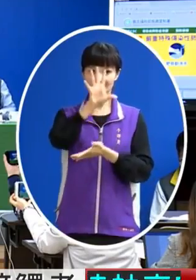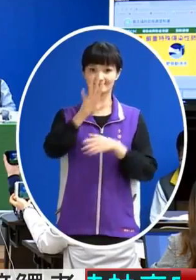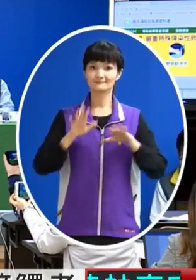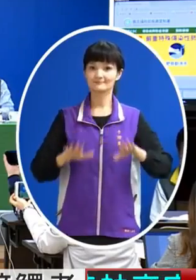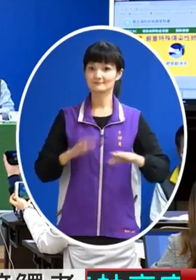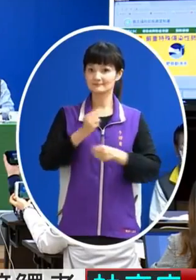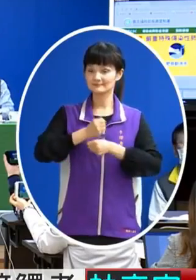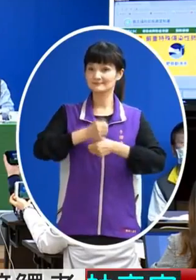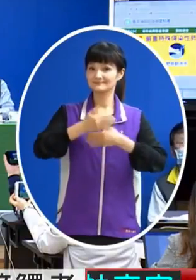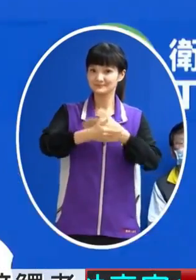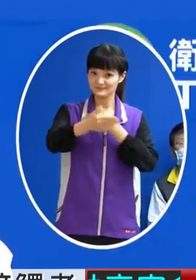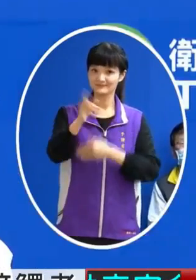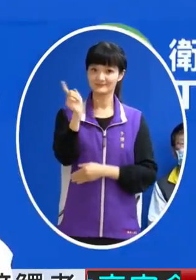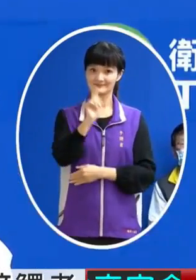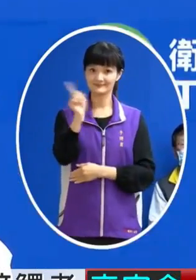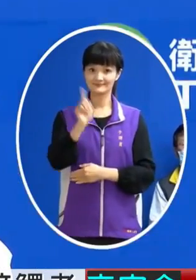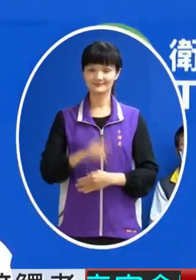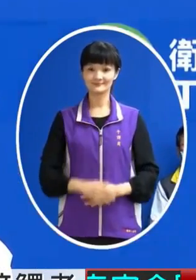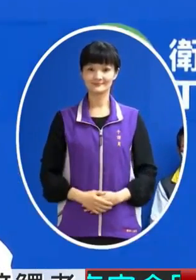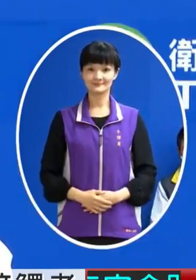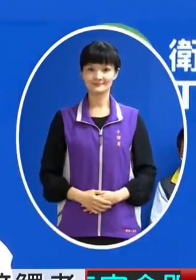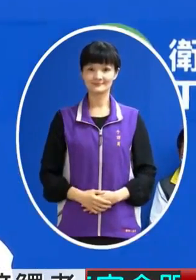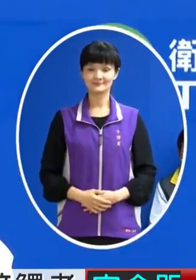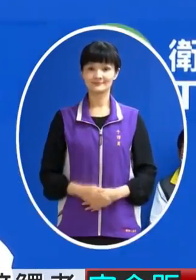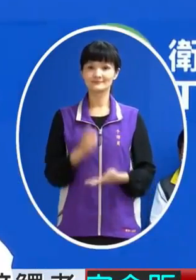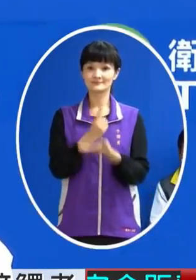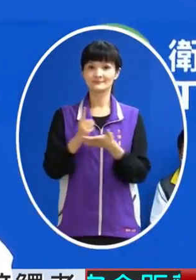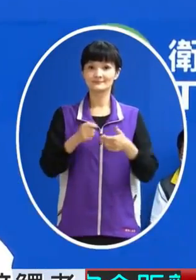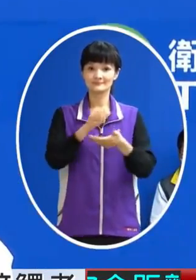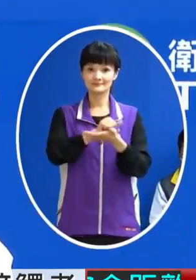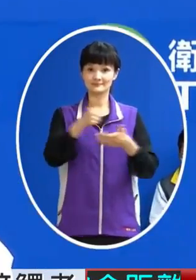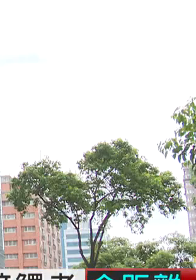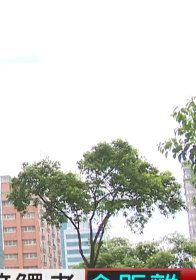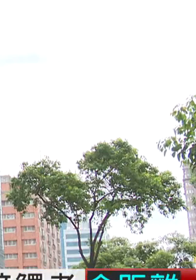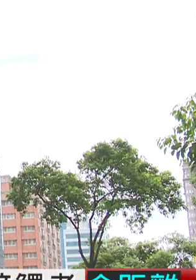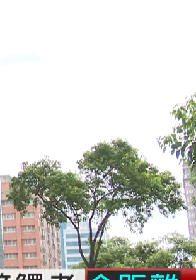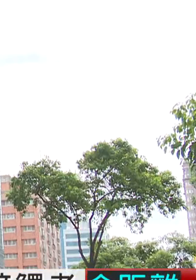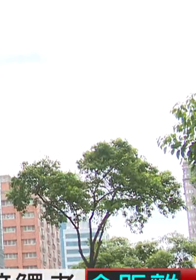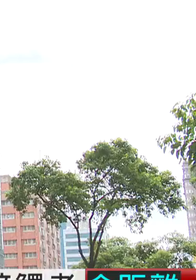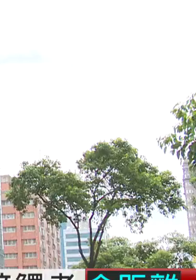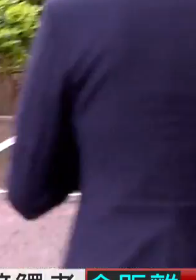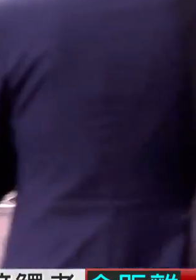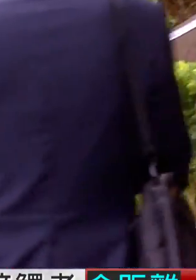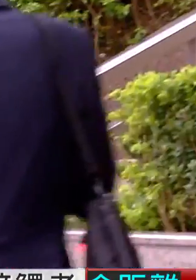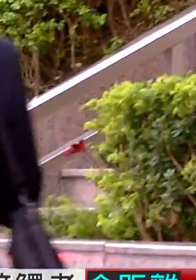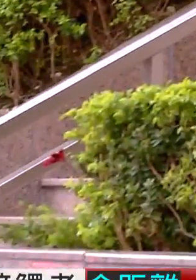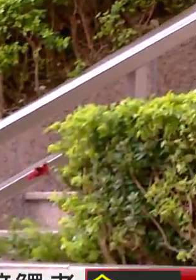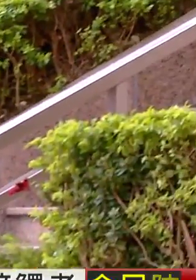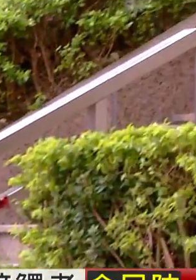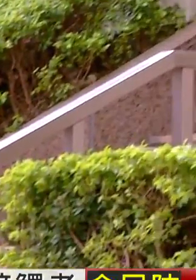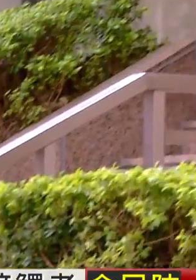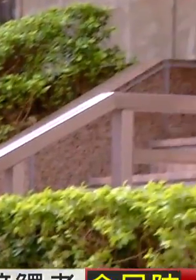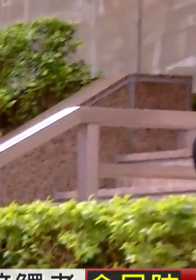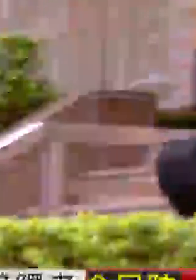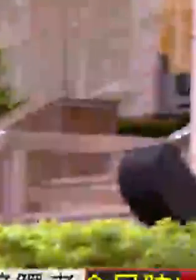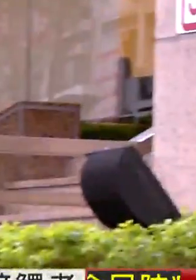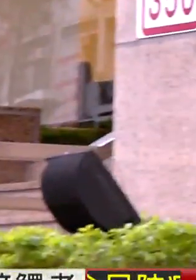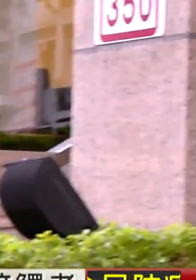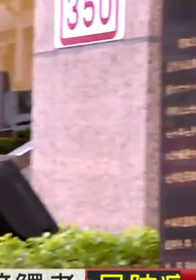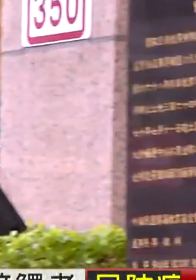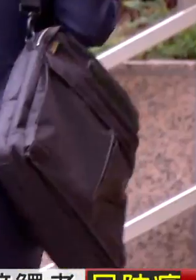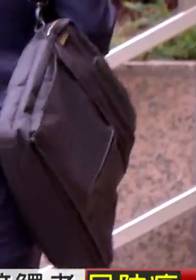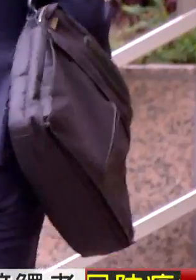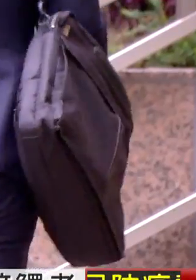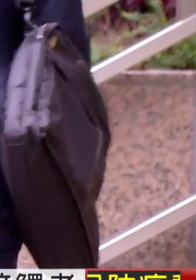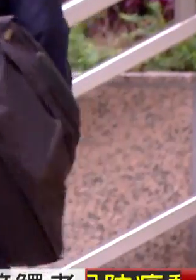八号新增的本土病例按379，近期没有出国史，平时活动地以住家及周边地区为主。卫生单位初